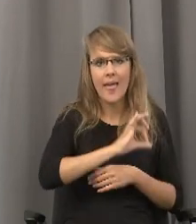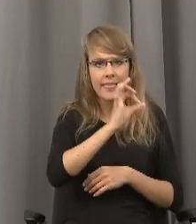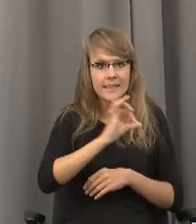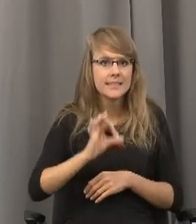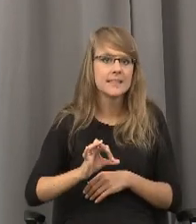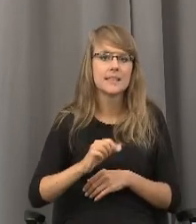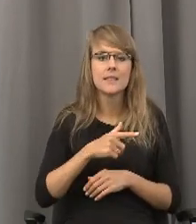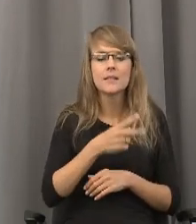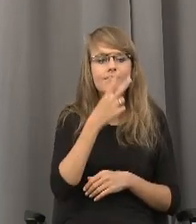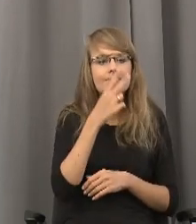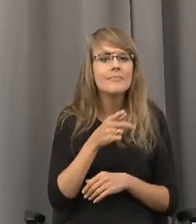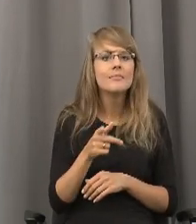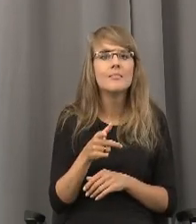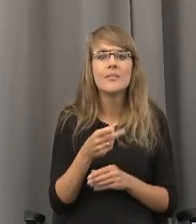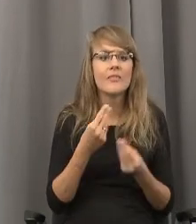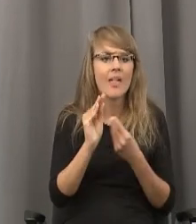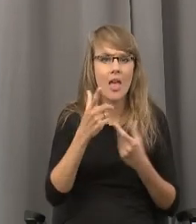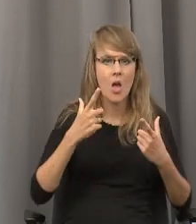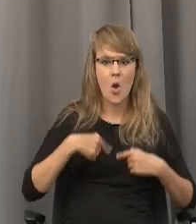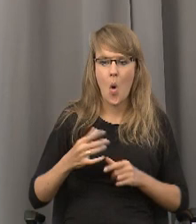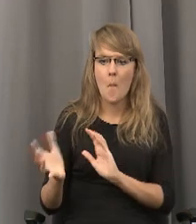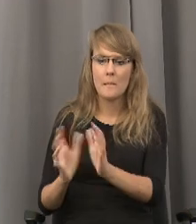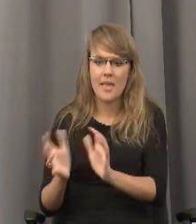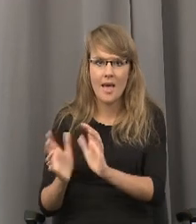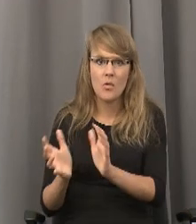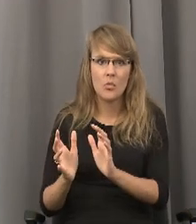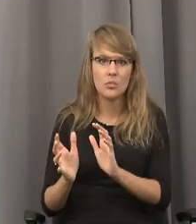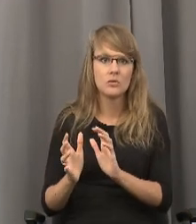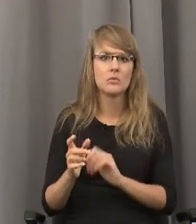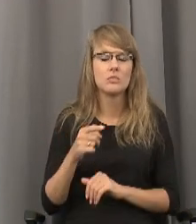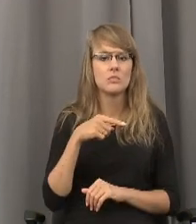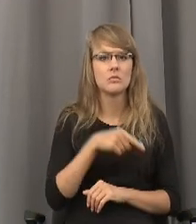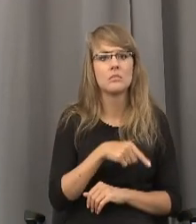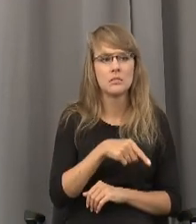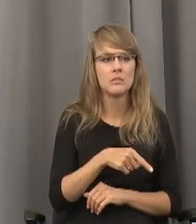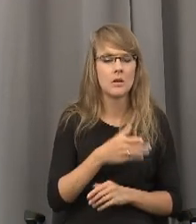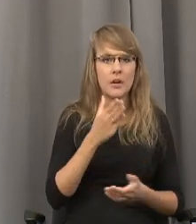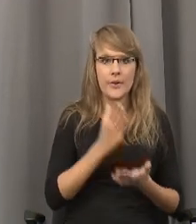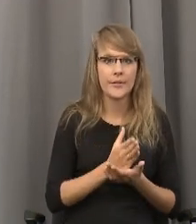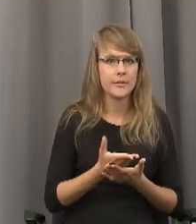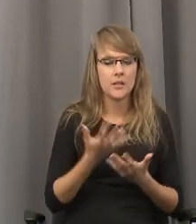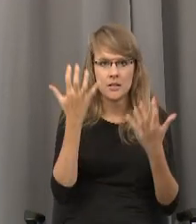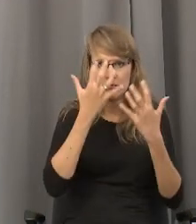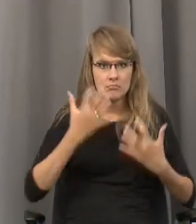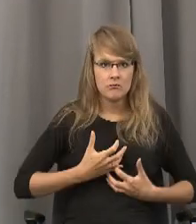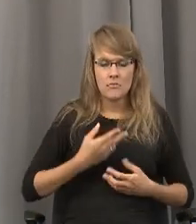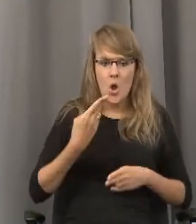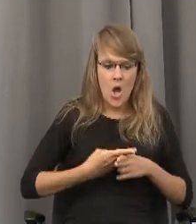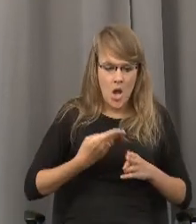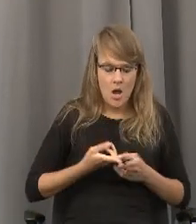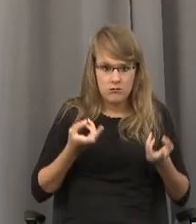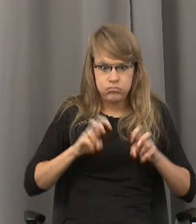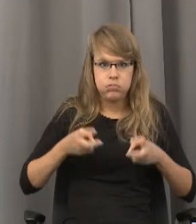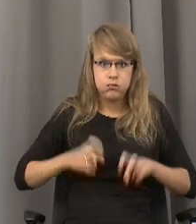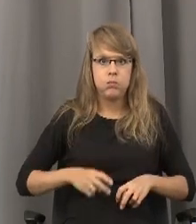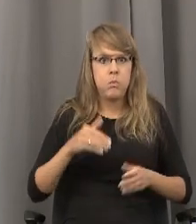kilkuletnim, często to opiekunowie są tymi osobami, które kwalifikują się do natychmiastowego podjęcia leczenia, ale w związku ze schorzeniami, które u